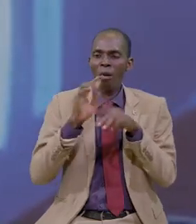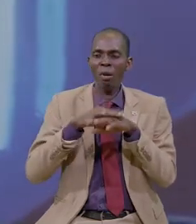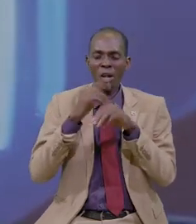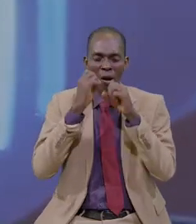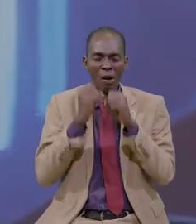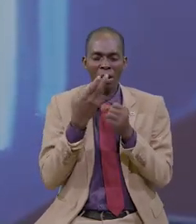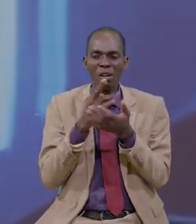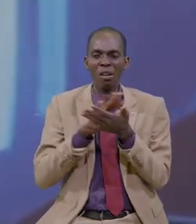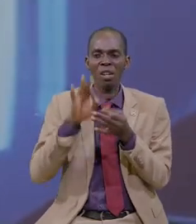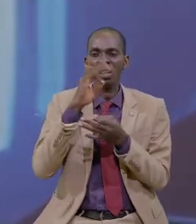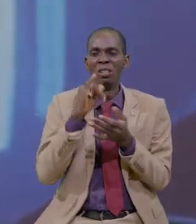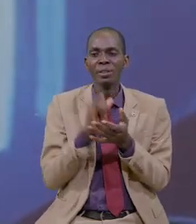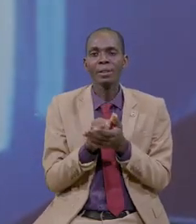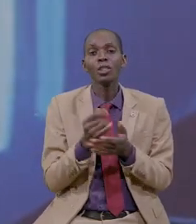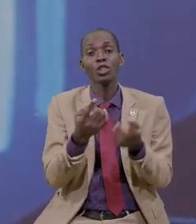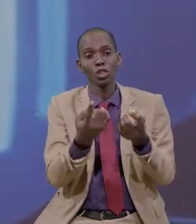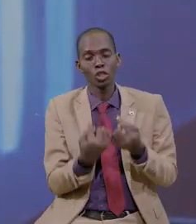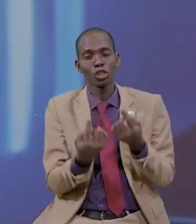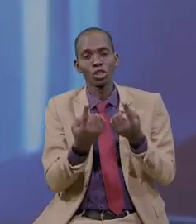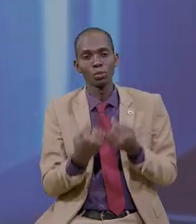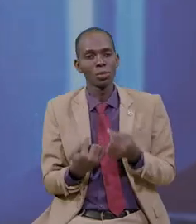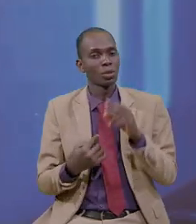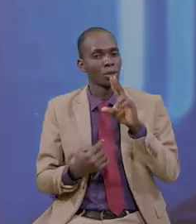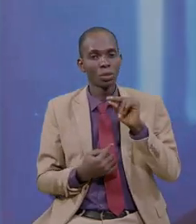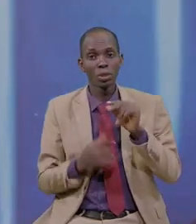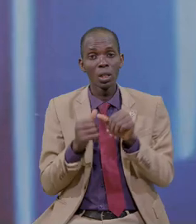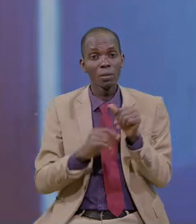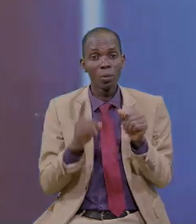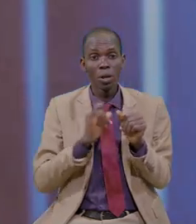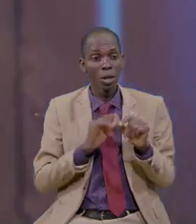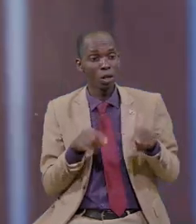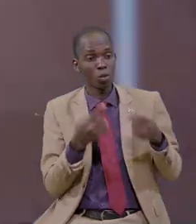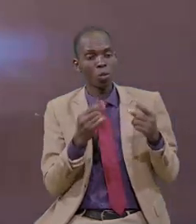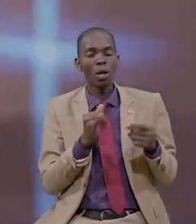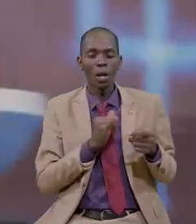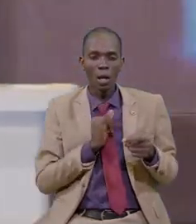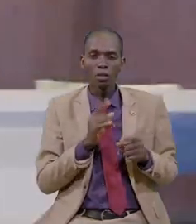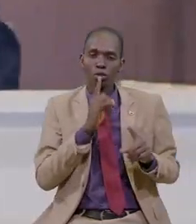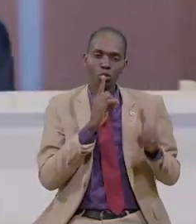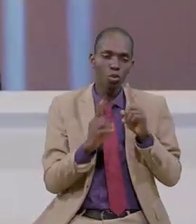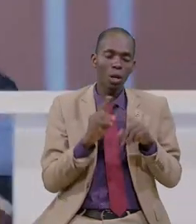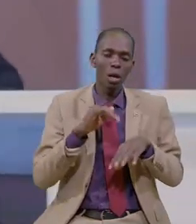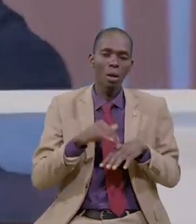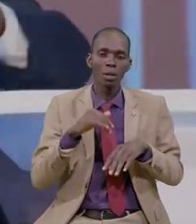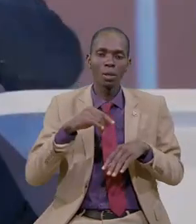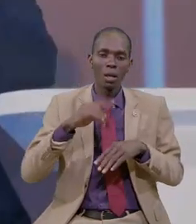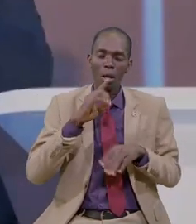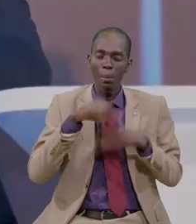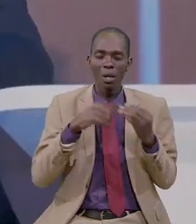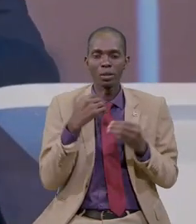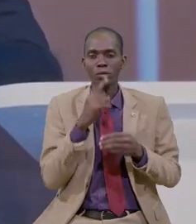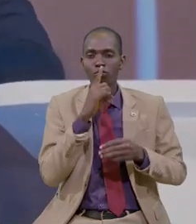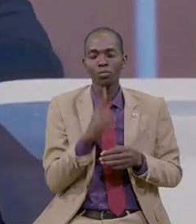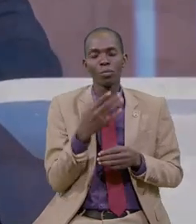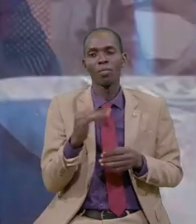Saint-Esprit. Et on dit, viens, viens, j'ai dit non. Partout où je vais, je parle de la vraie chose. Et je viens à vous